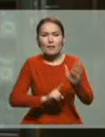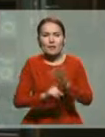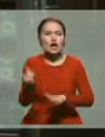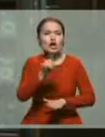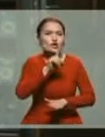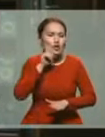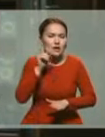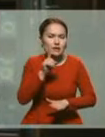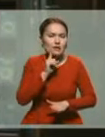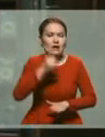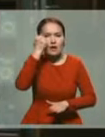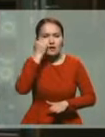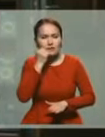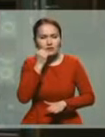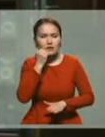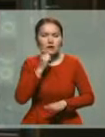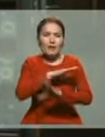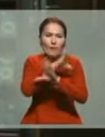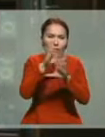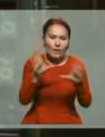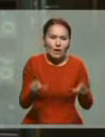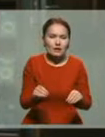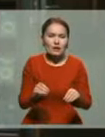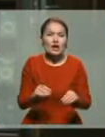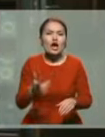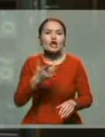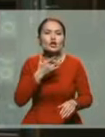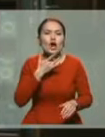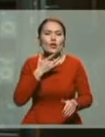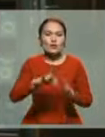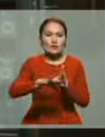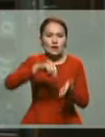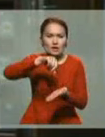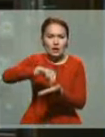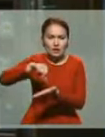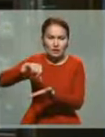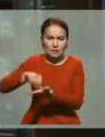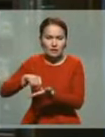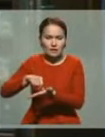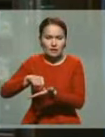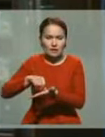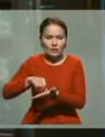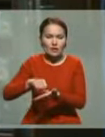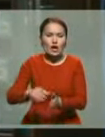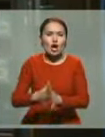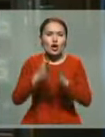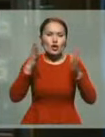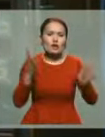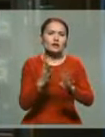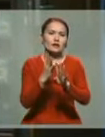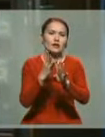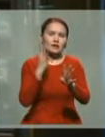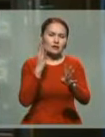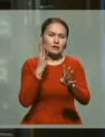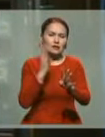жастар да үлкендер де барып дауыс беріп жатыр. Тіпті қалың керек. Мен бұрын